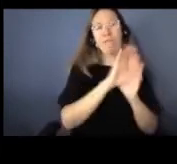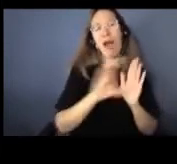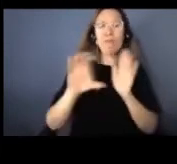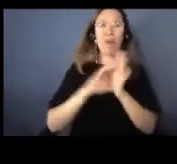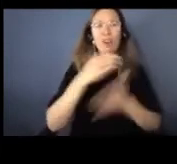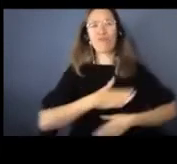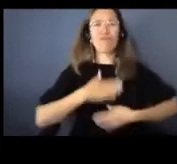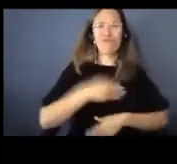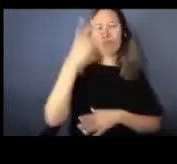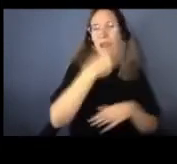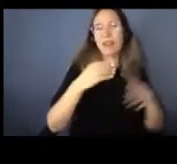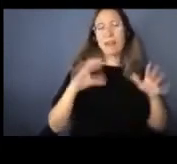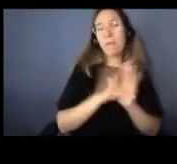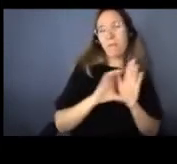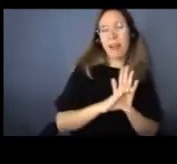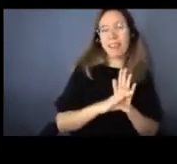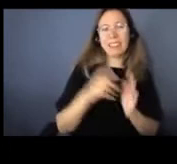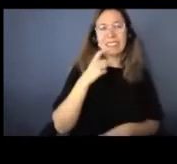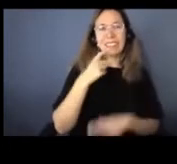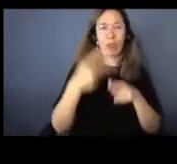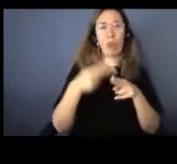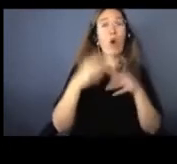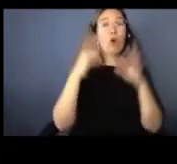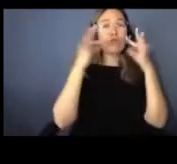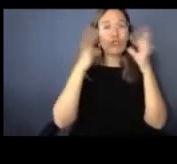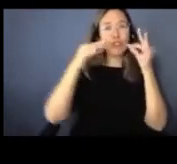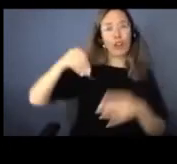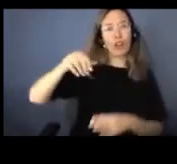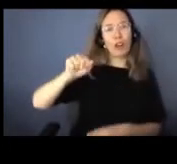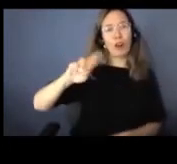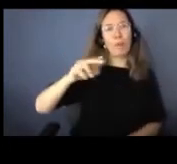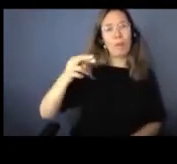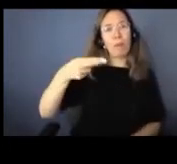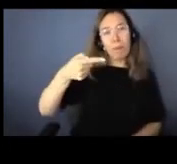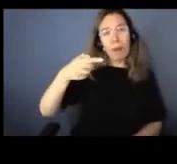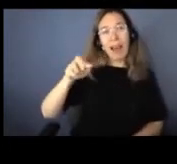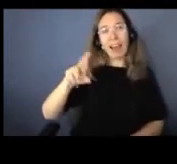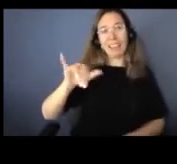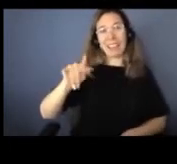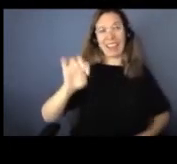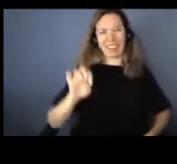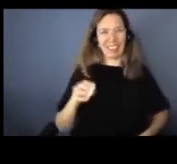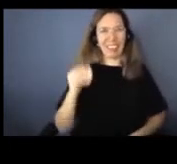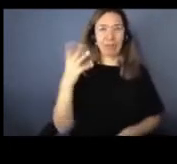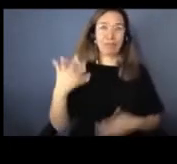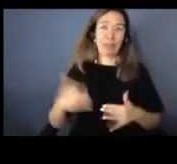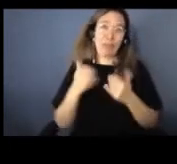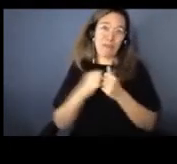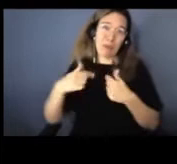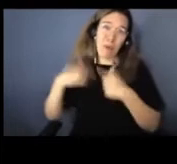images de Marguerite, le chat qui occupe avec moi mon appartement.